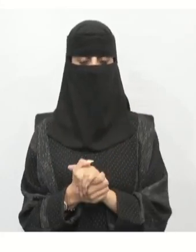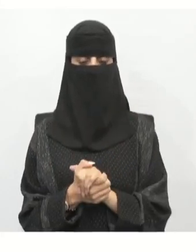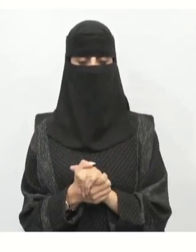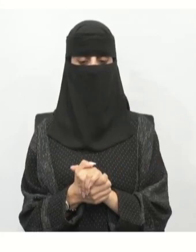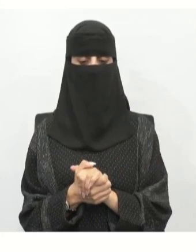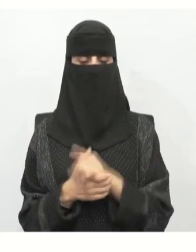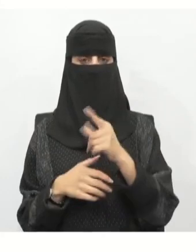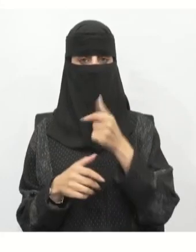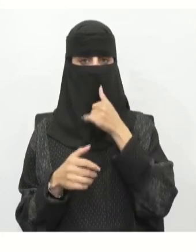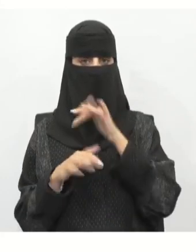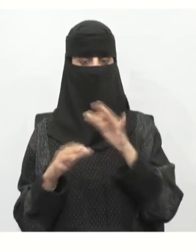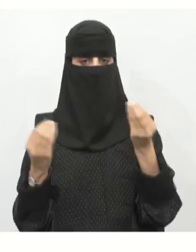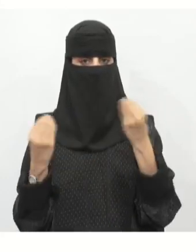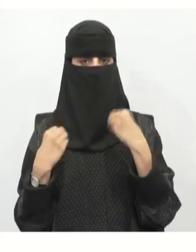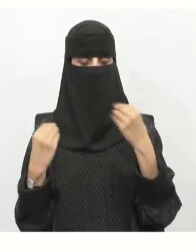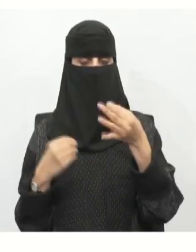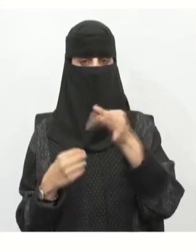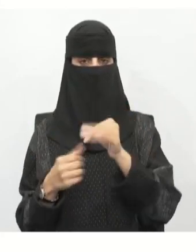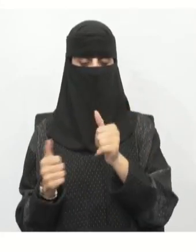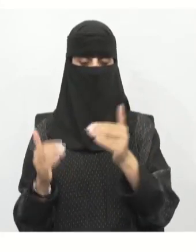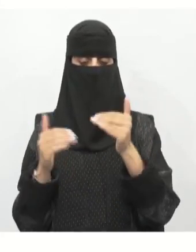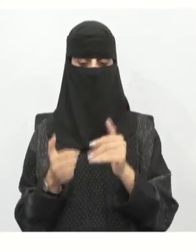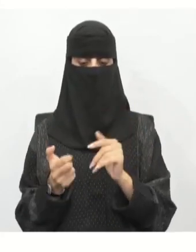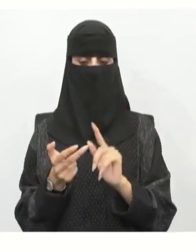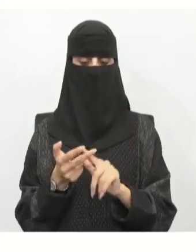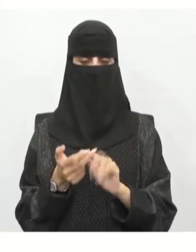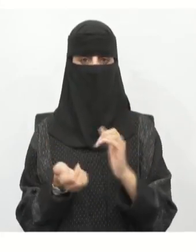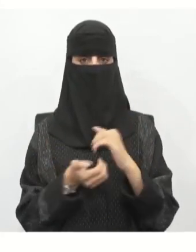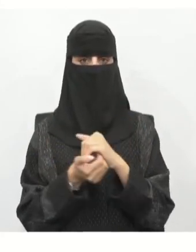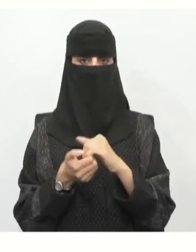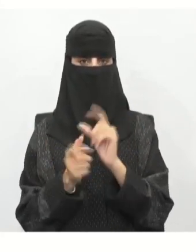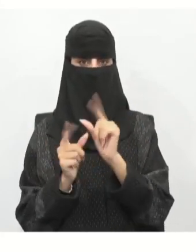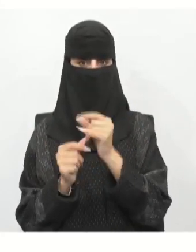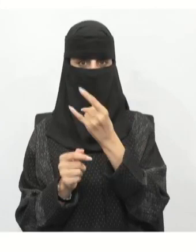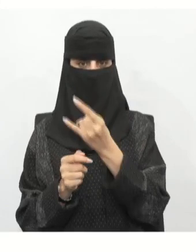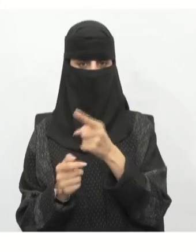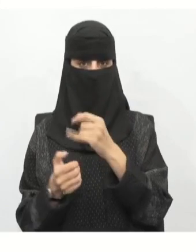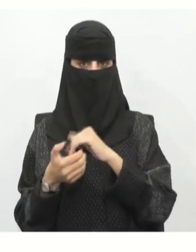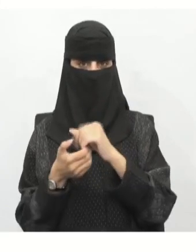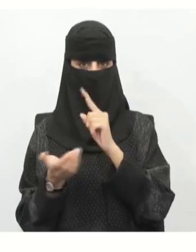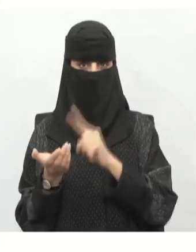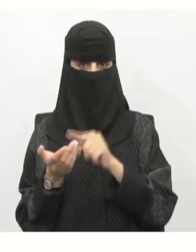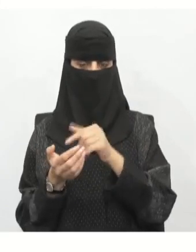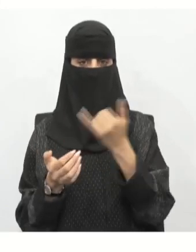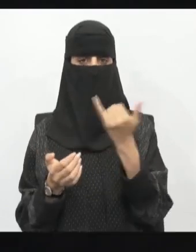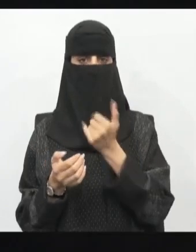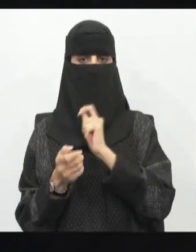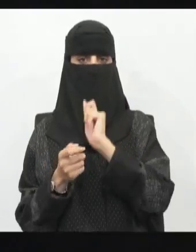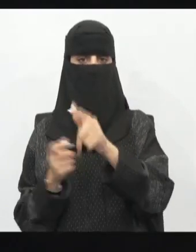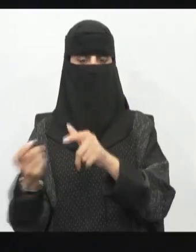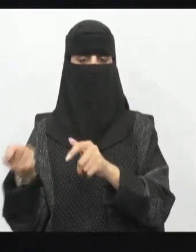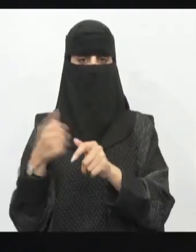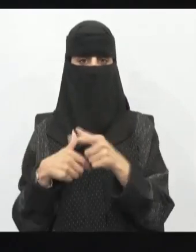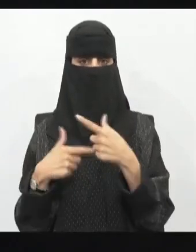رياضه مفيده للجميع ثالثا الصداقه الحقه تقوم على المصالح الماديه